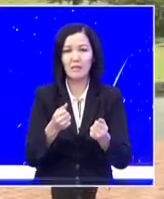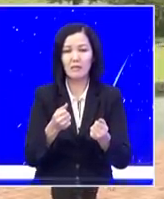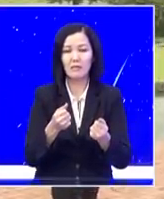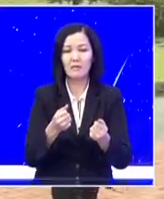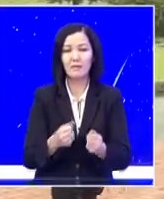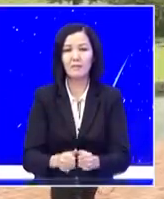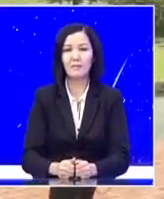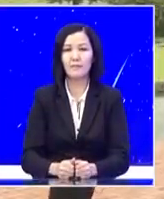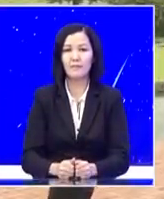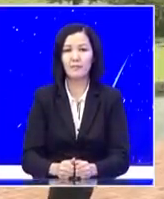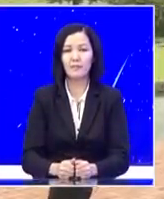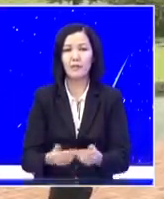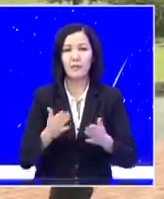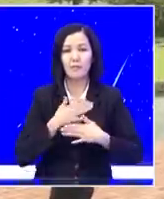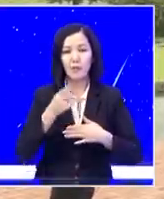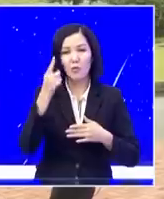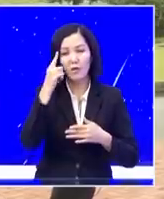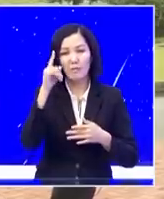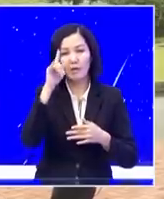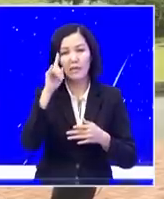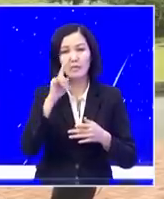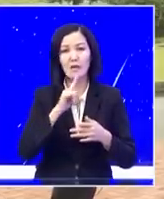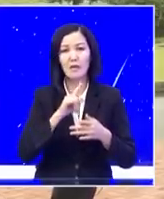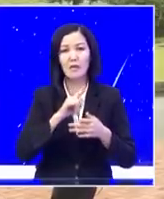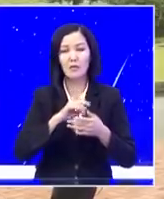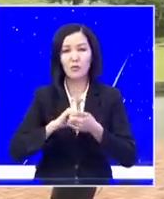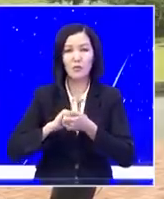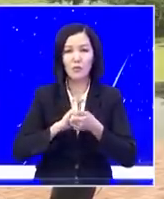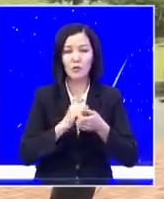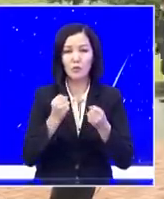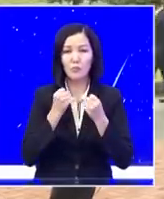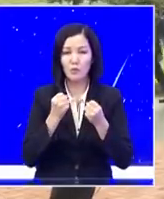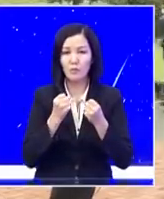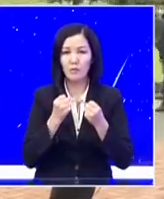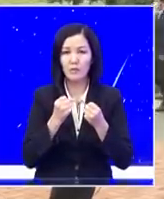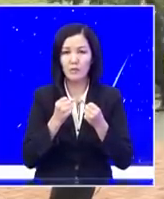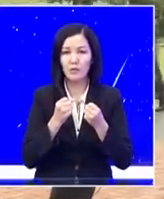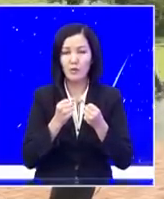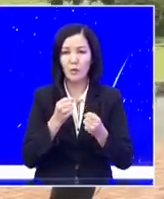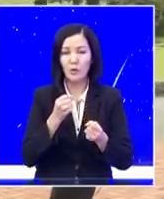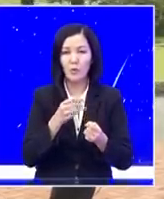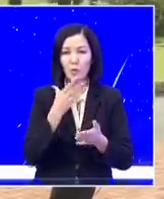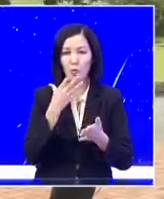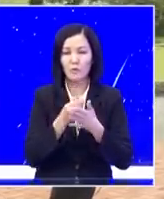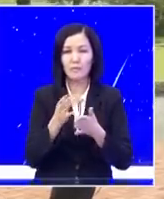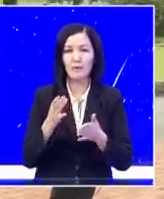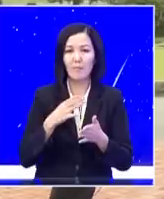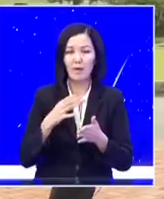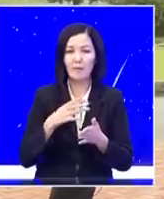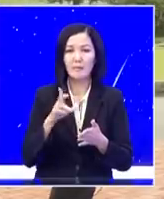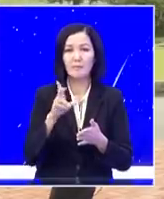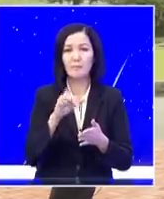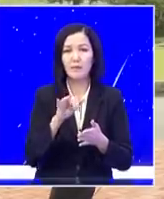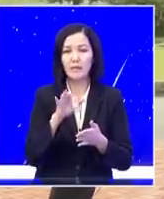жасайтын да. Мен ойлаймын. Қазақ күресі тек қана спорт түрі емес қой, өзіміздің ұлттық құндылығымыз. Бейсен